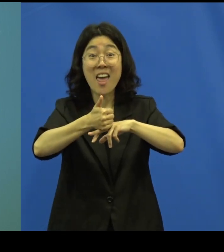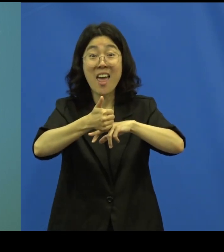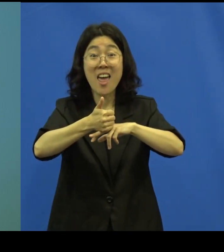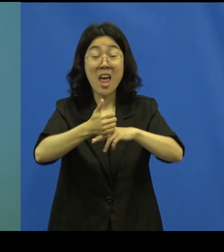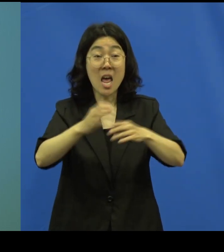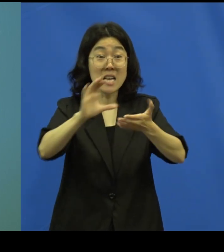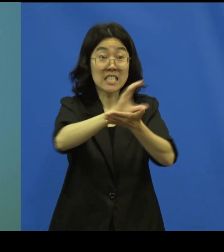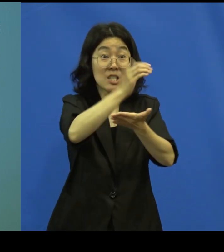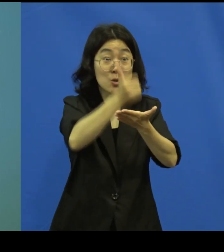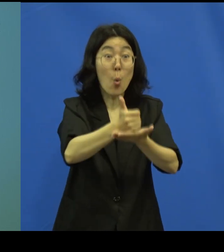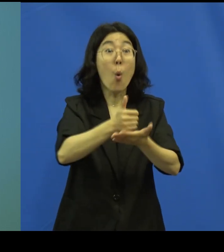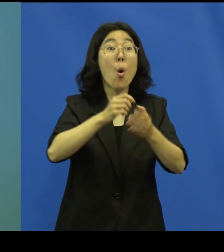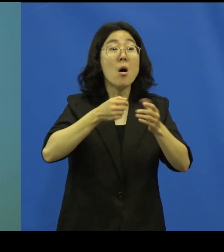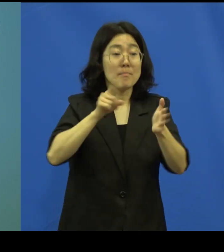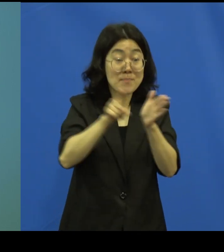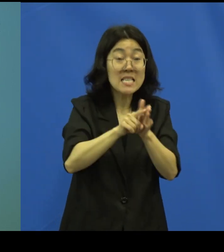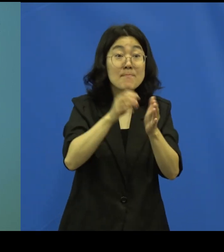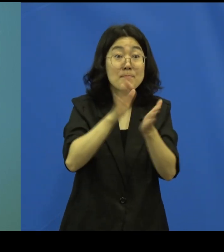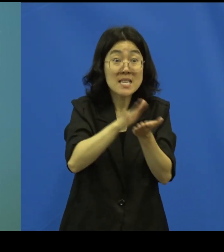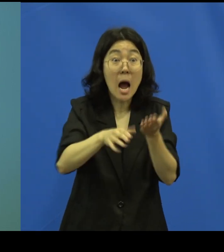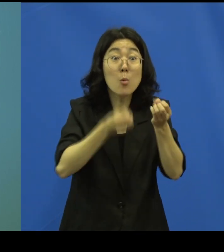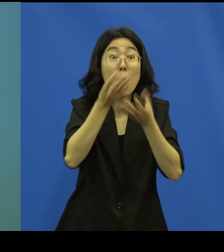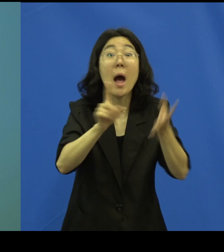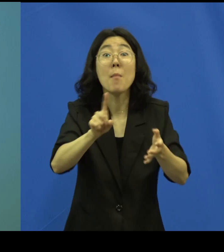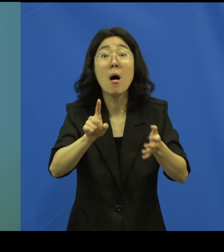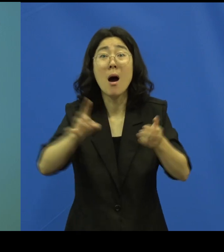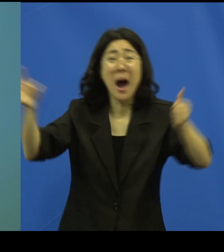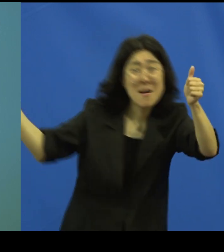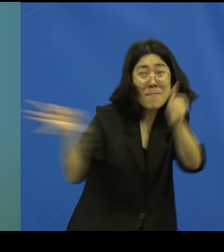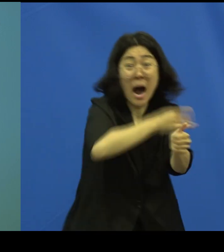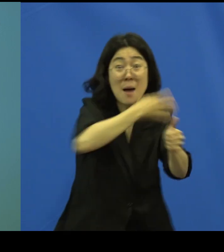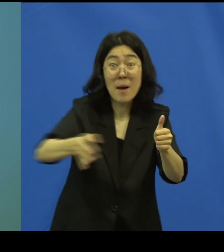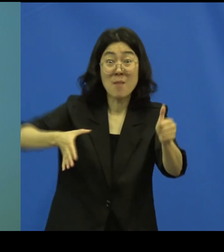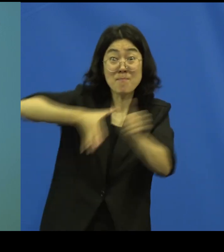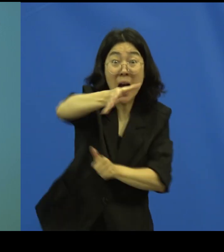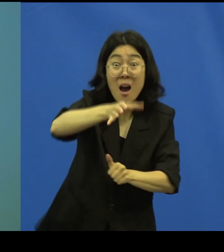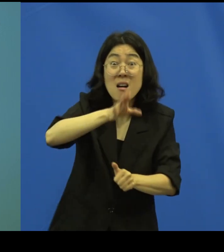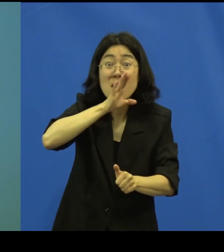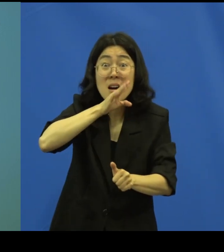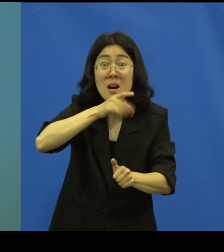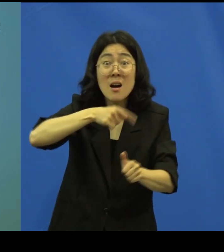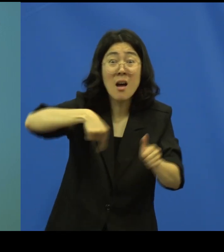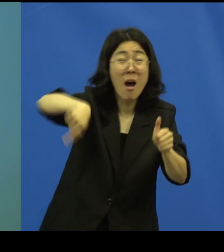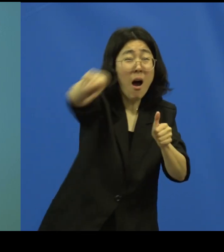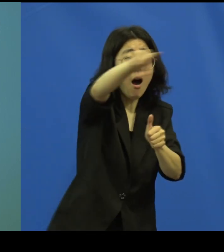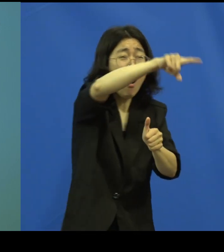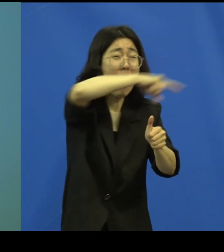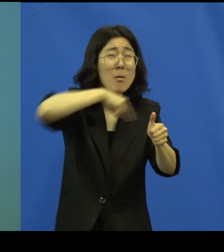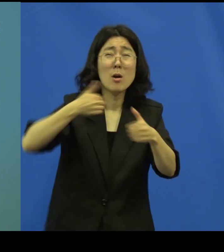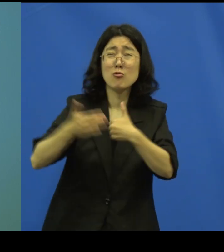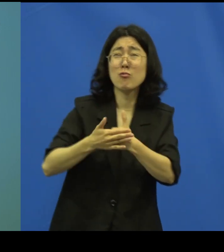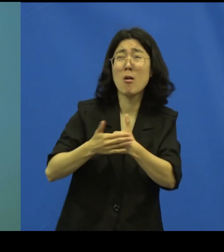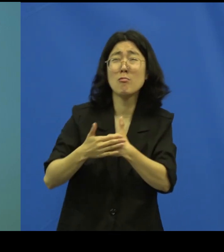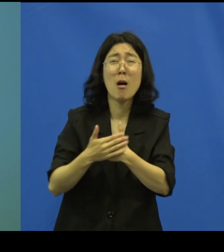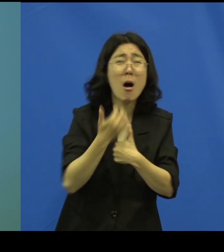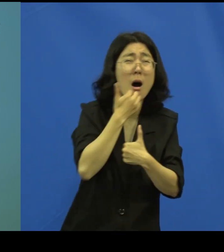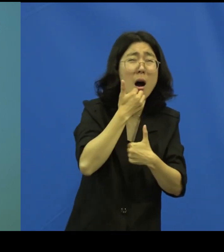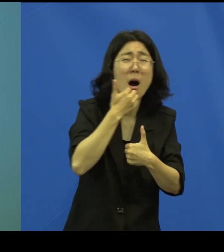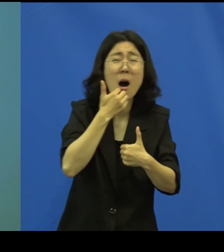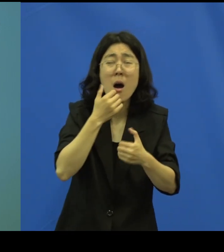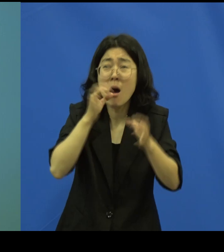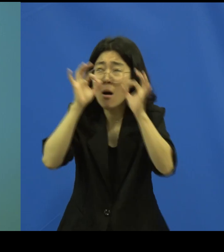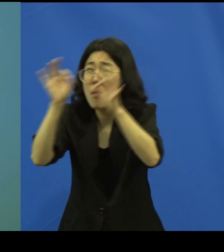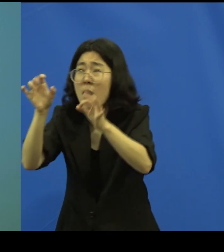실패자처럼 보이고 믿음의 삶을 산다는 게 도대체 뭐냐 답이 없는 그 요동치는 한가운데서